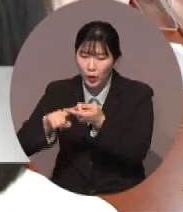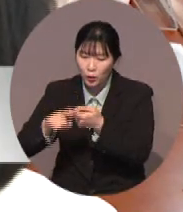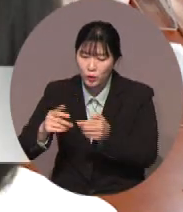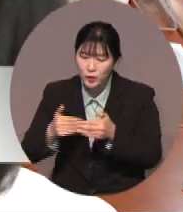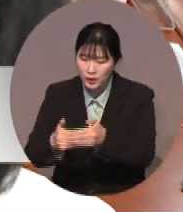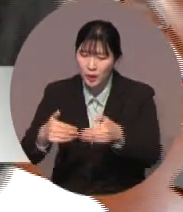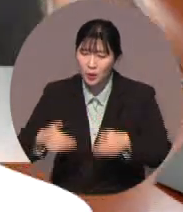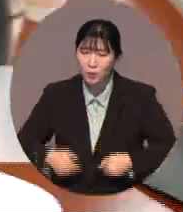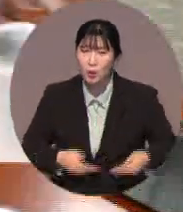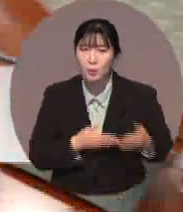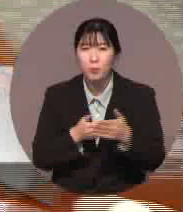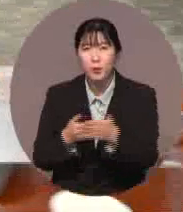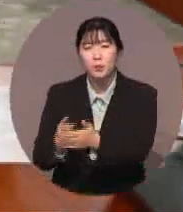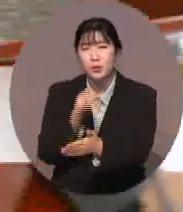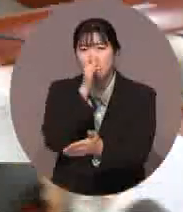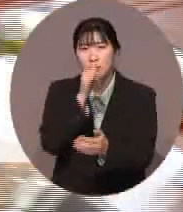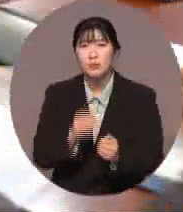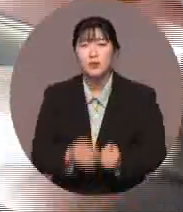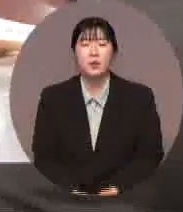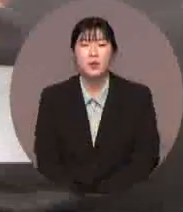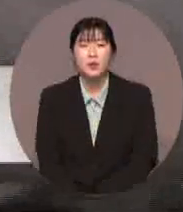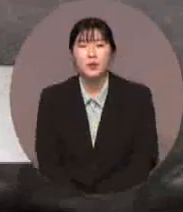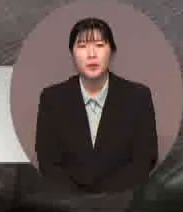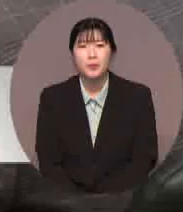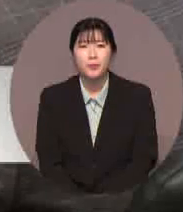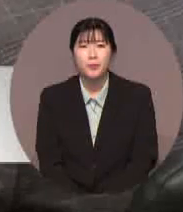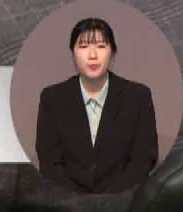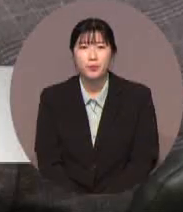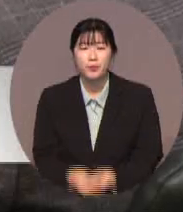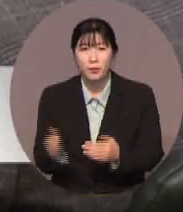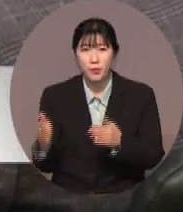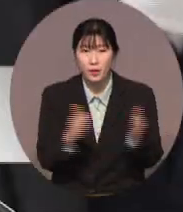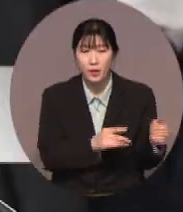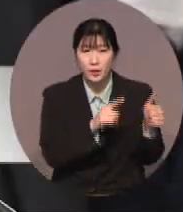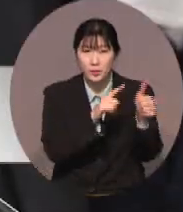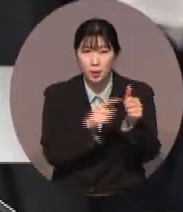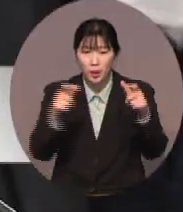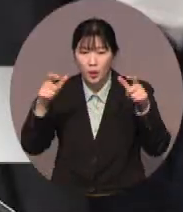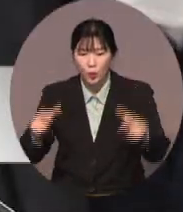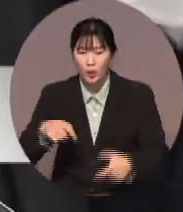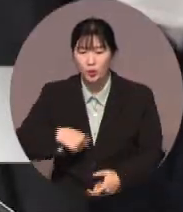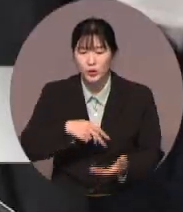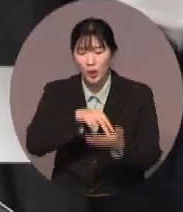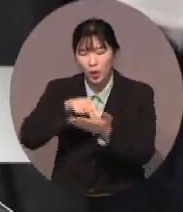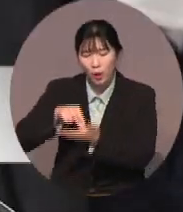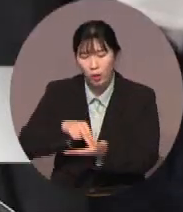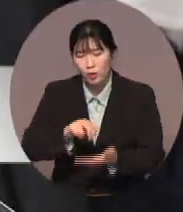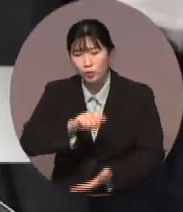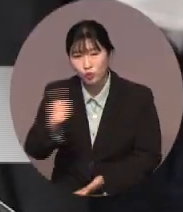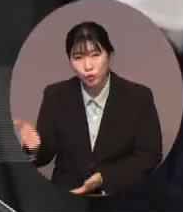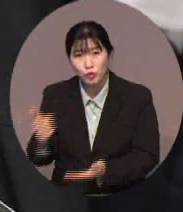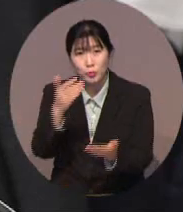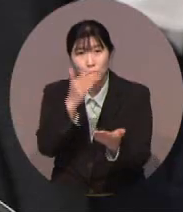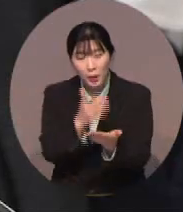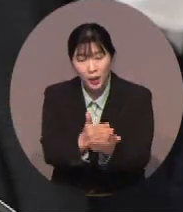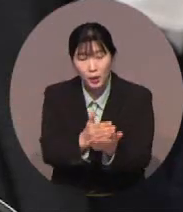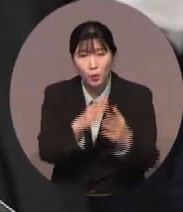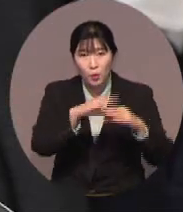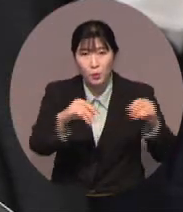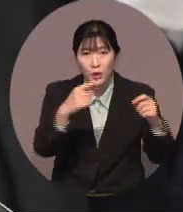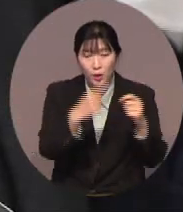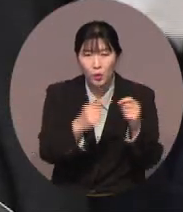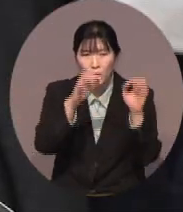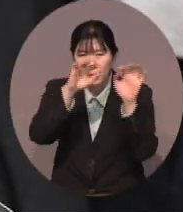진행되지 않도록 대응해야 한다고 밝혔습니다 김지선은 또 돈의 고독사를 줄이는 방안과 최근 잦은